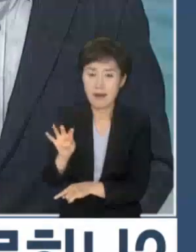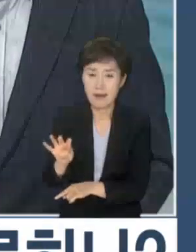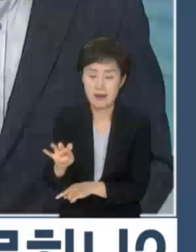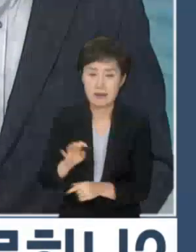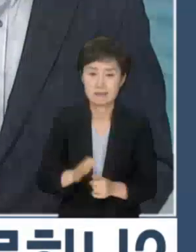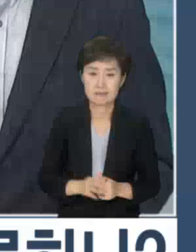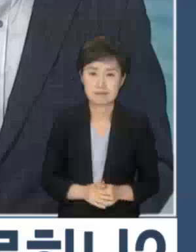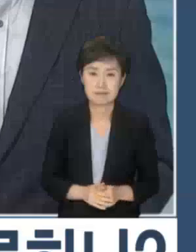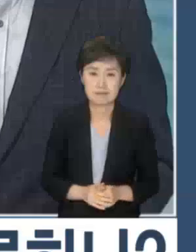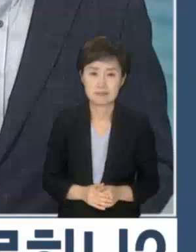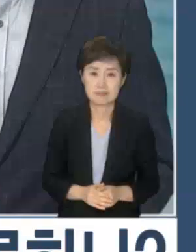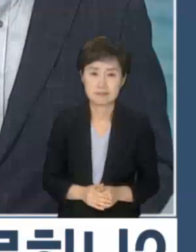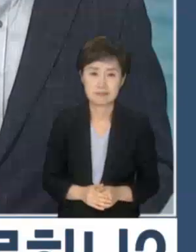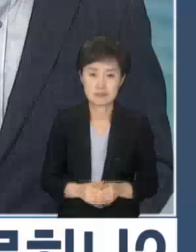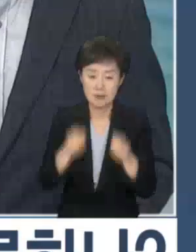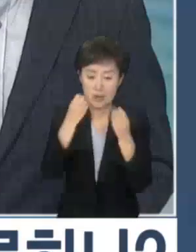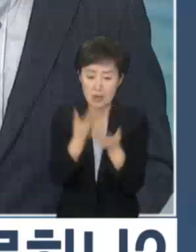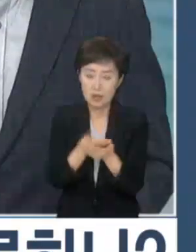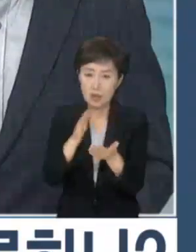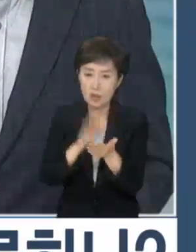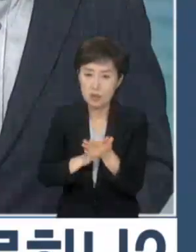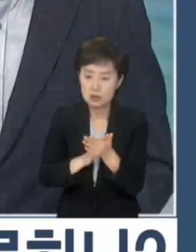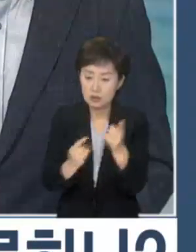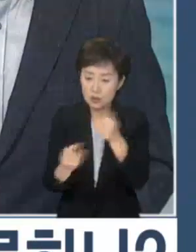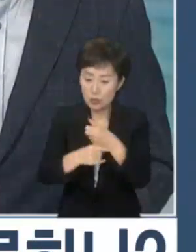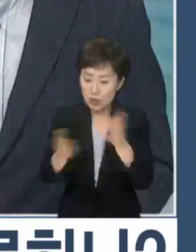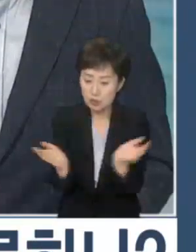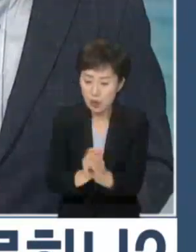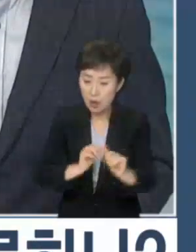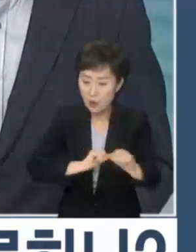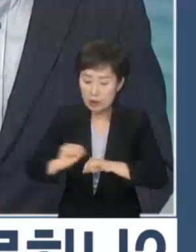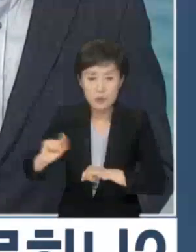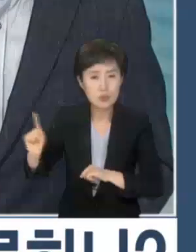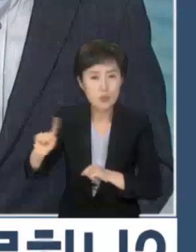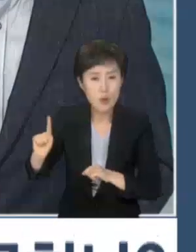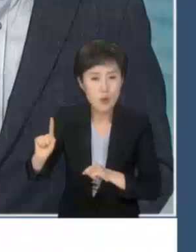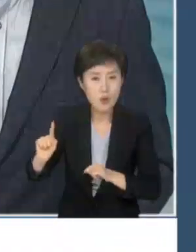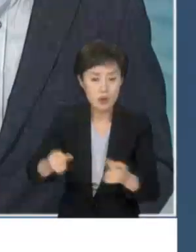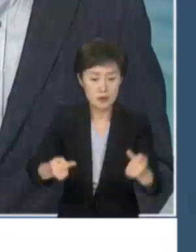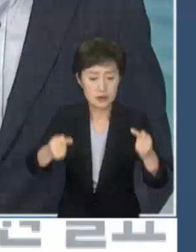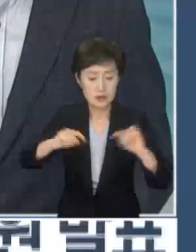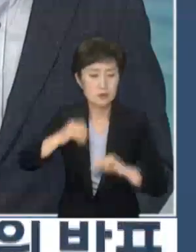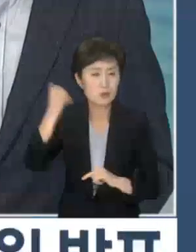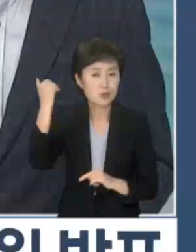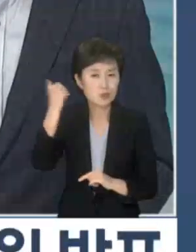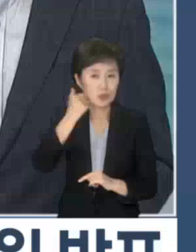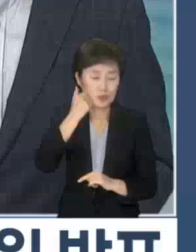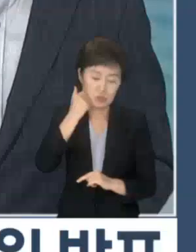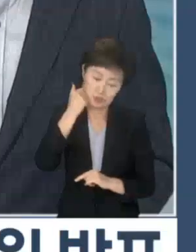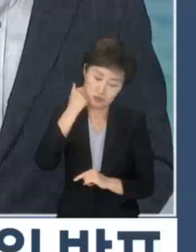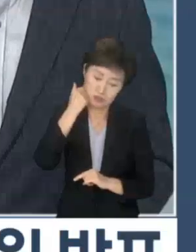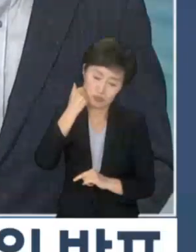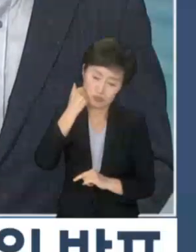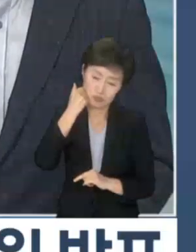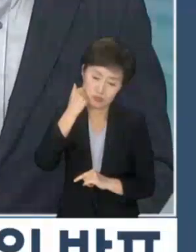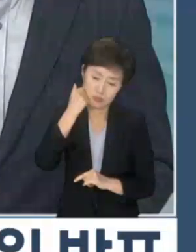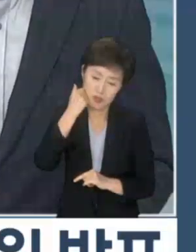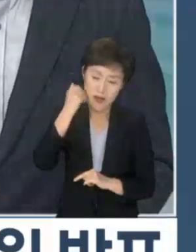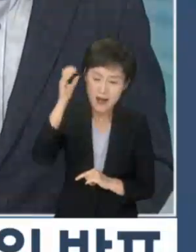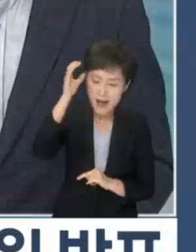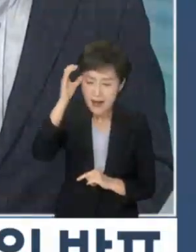많기 때문에 어떤 혁신위 활동을 할지, 또 어떤 분들이 참여할지 글쎄요, 기대가